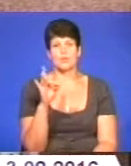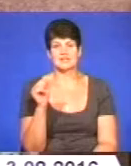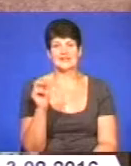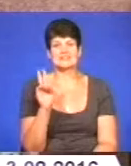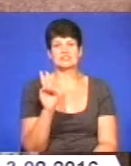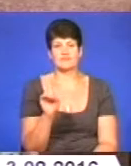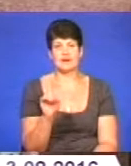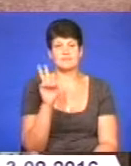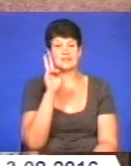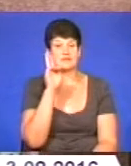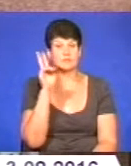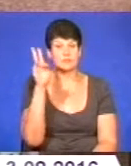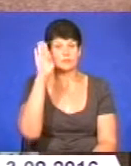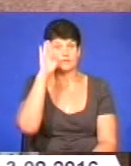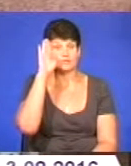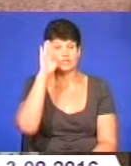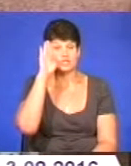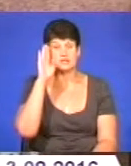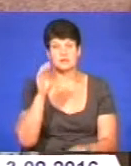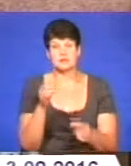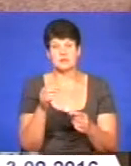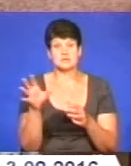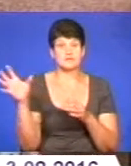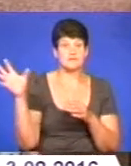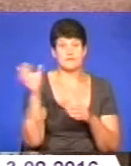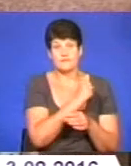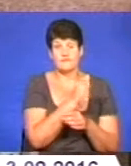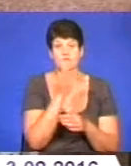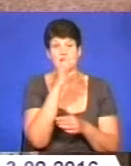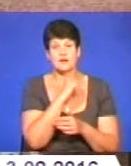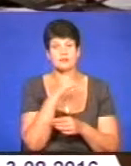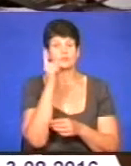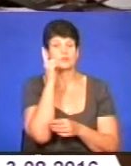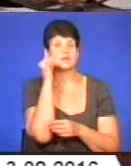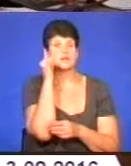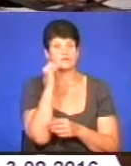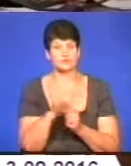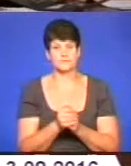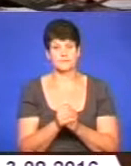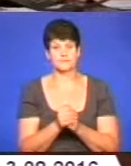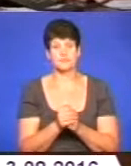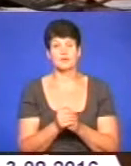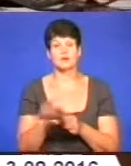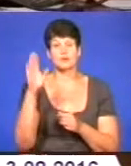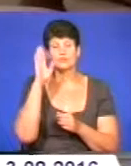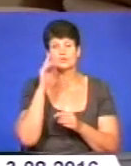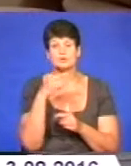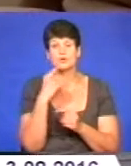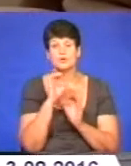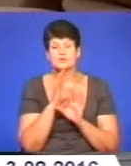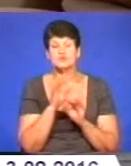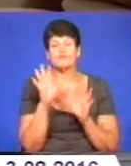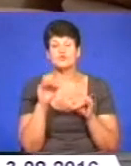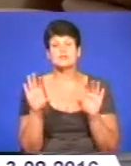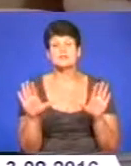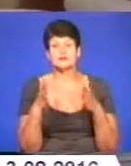Тернополі невідома особа шляхом ривка відкрито викрала його мобільний телефон. За словами потерпілого, все трапилося у дворі